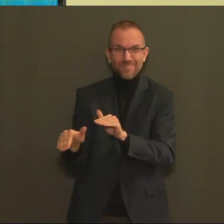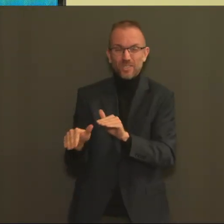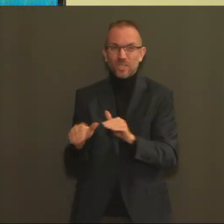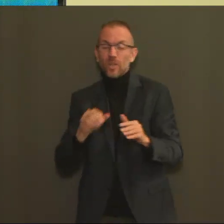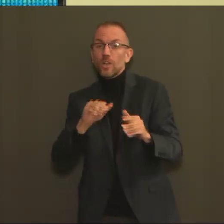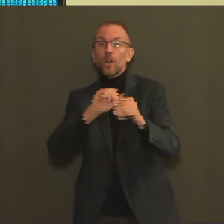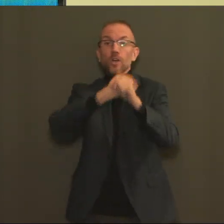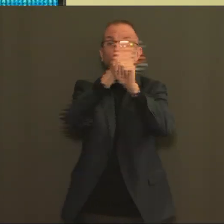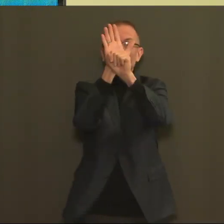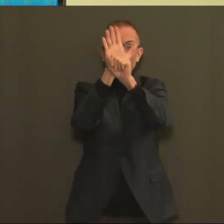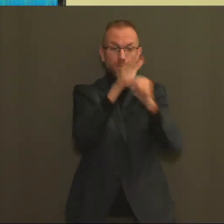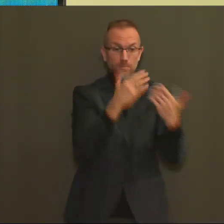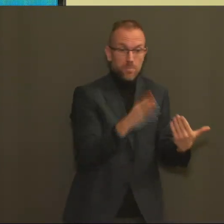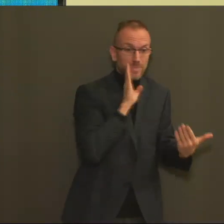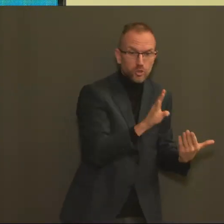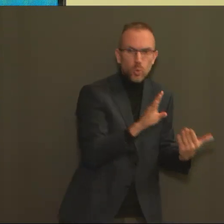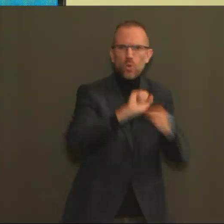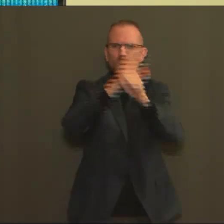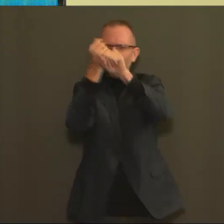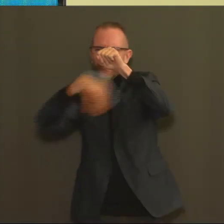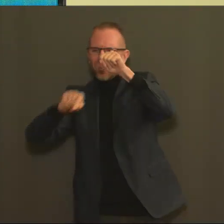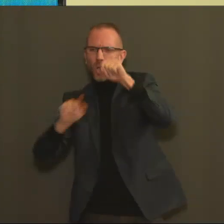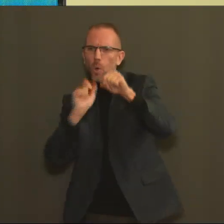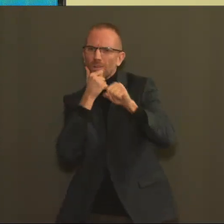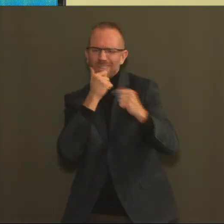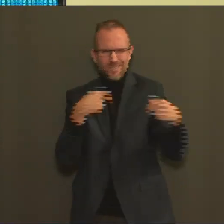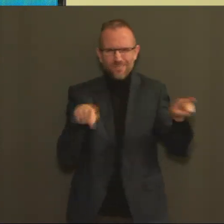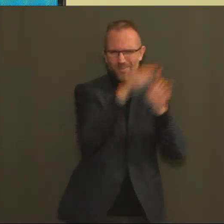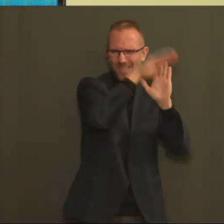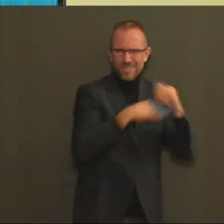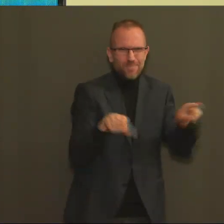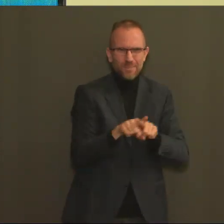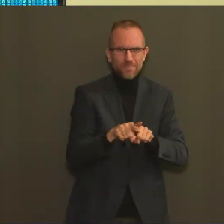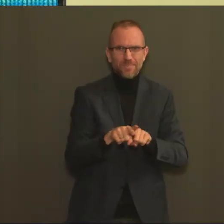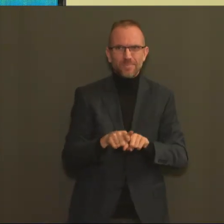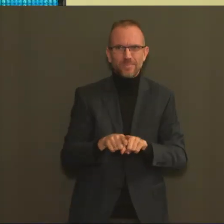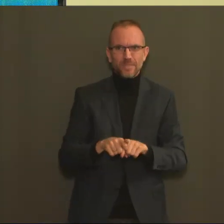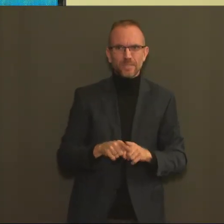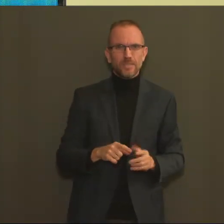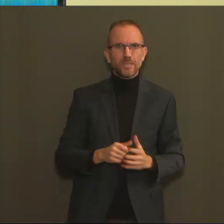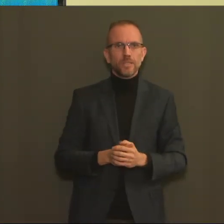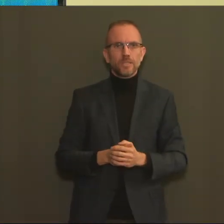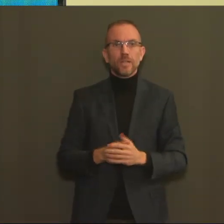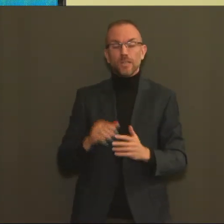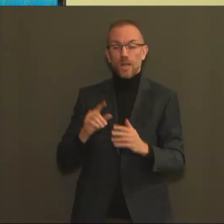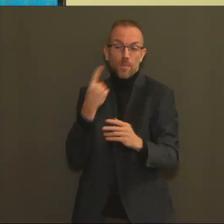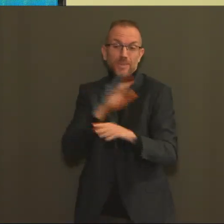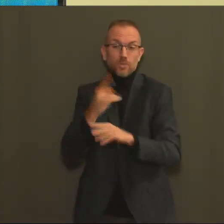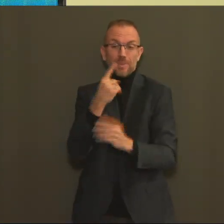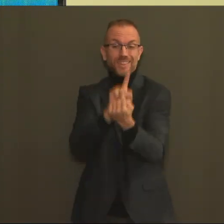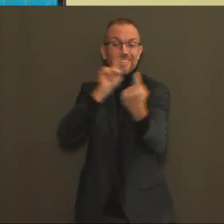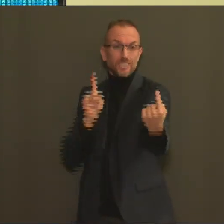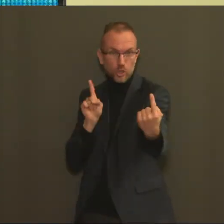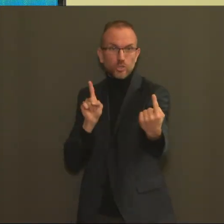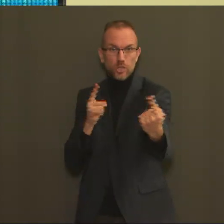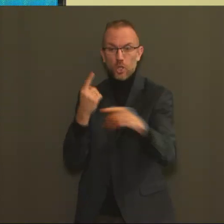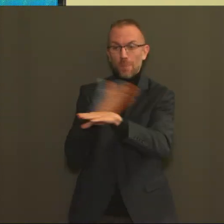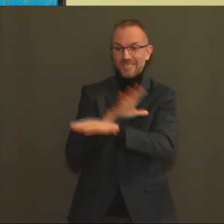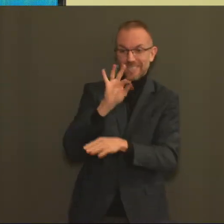voor de maaltijd ik je dat die stealth zijn eerder die stuifzand genoeg armen check out more super siebe passoa